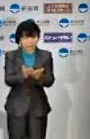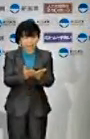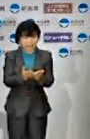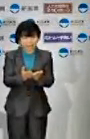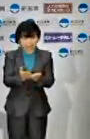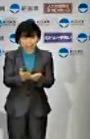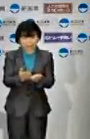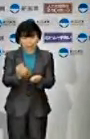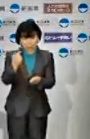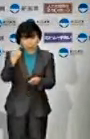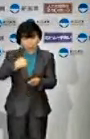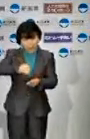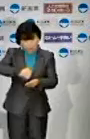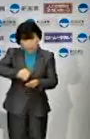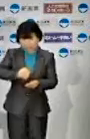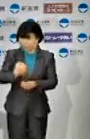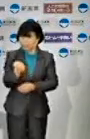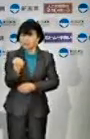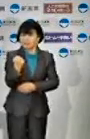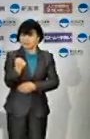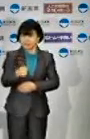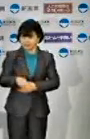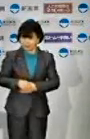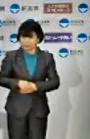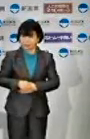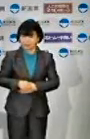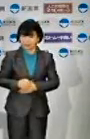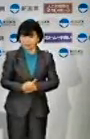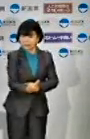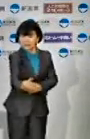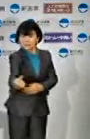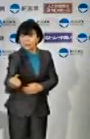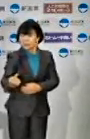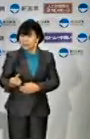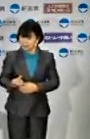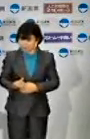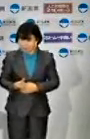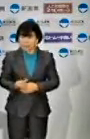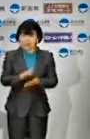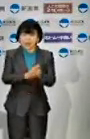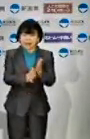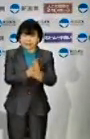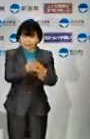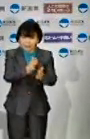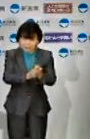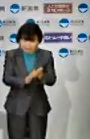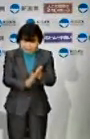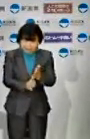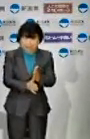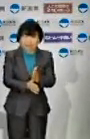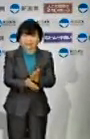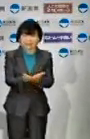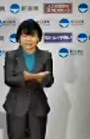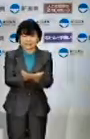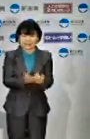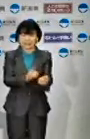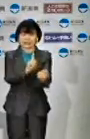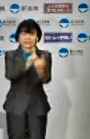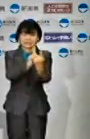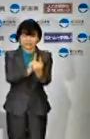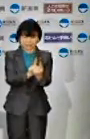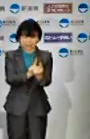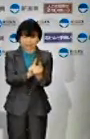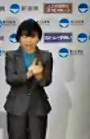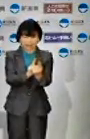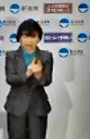強い方ということで、かたやまさに戻ってきて、改めて新潟のに対して